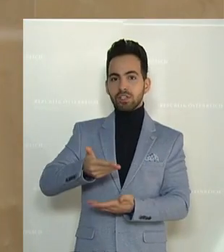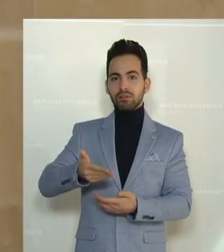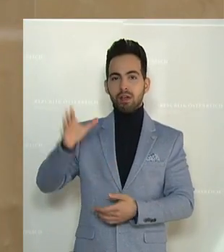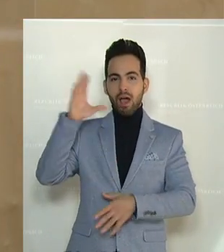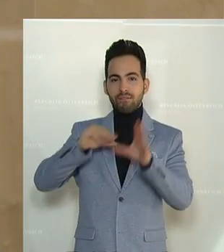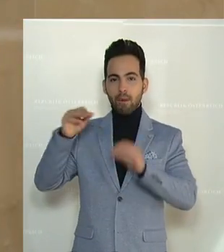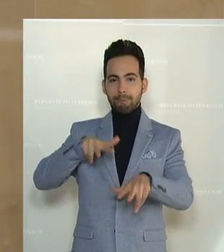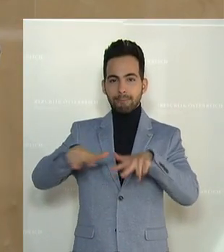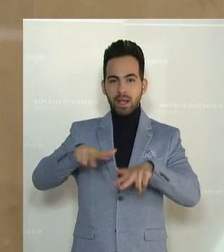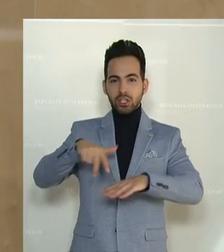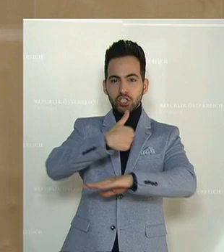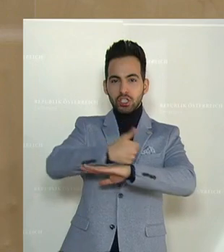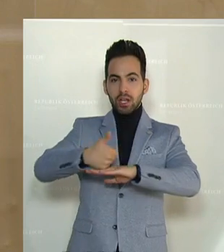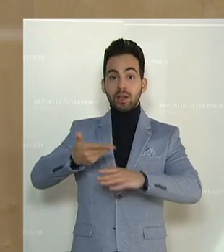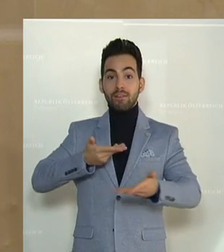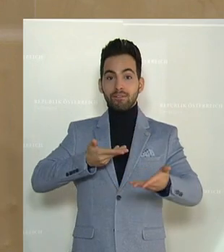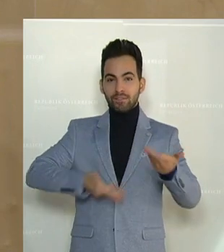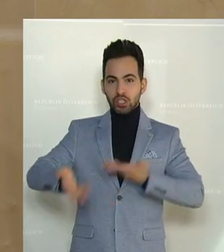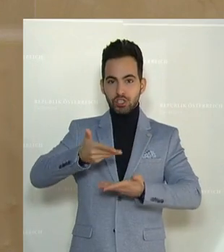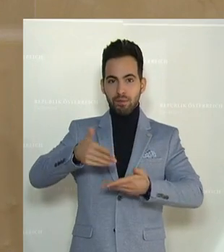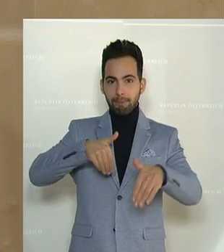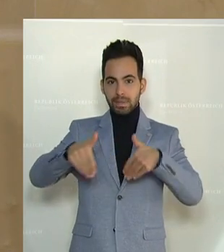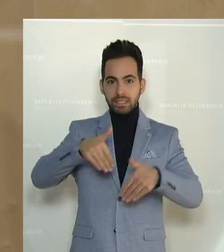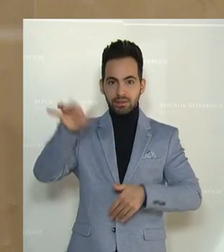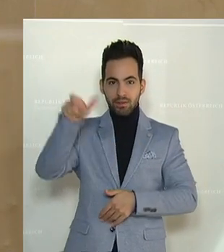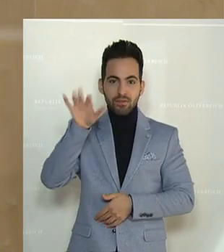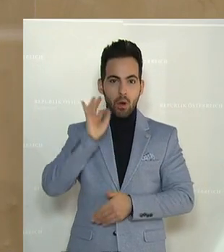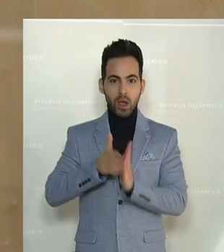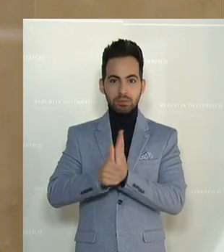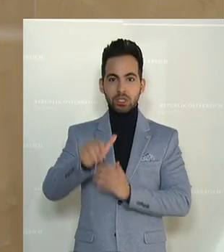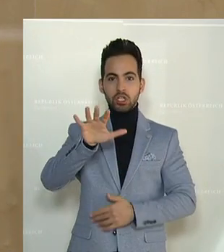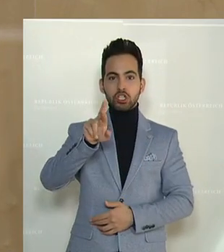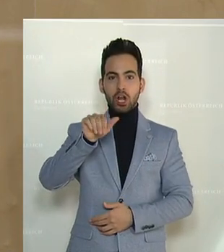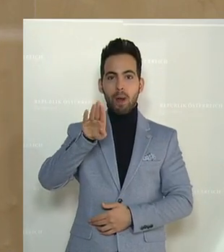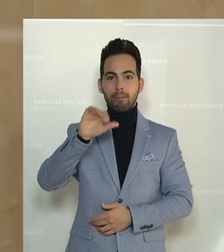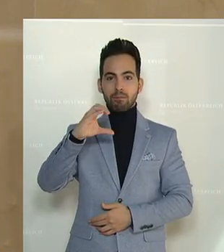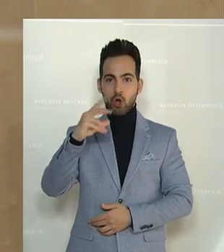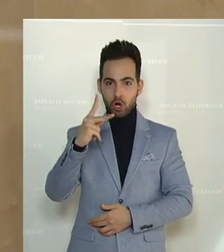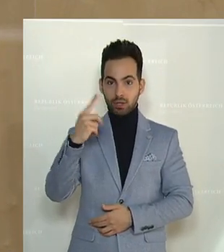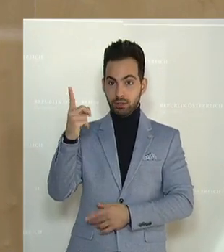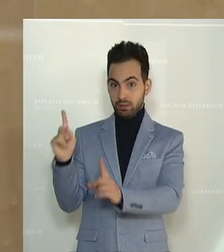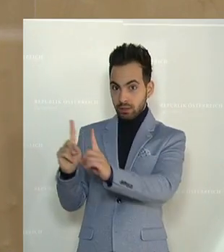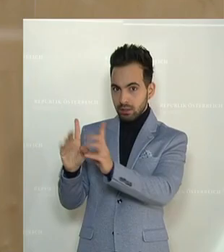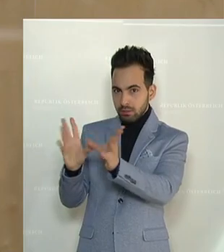wirtschaftserfahrenen Managerin im Wirtschaftsministerium, mit Margarete Schramböck, für eine beschäftigungswirksame Standortpolitik sorgen.